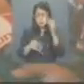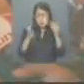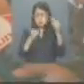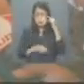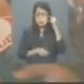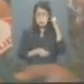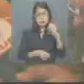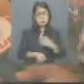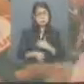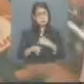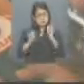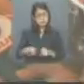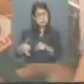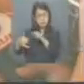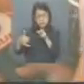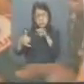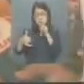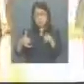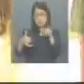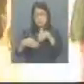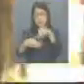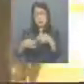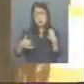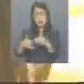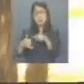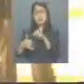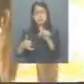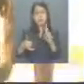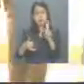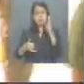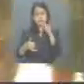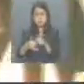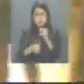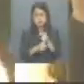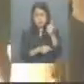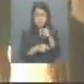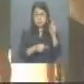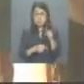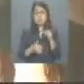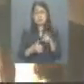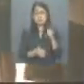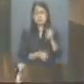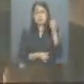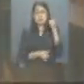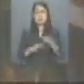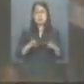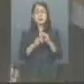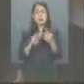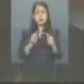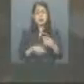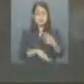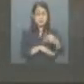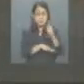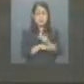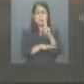สร.และการไว้วางใจในการทำหน้าที่ในอนาคตขณะที่นายสมศักดิ์เกียรติสุรนนท์ระบุครับว่ารัฐบาลและพรร